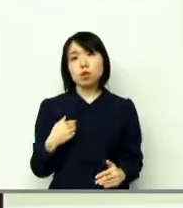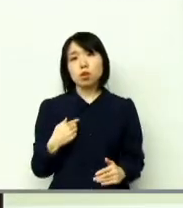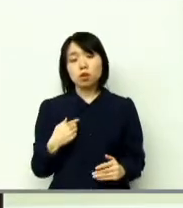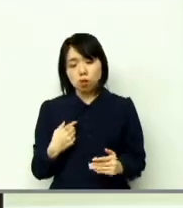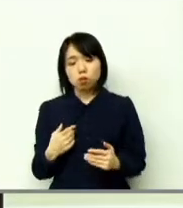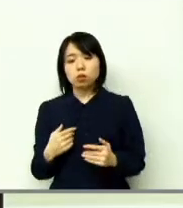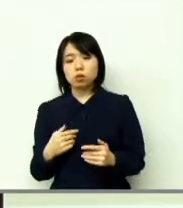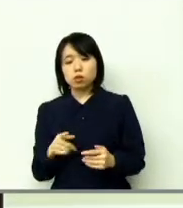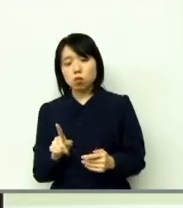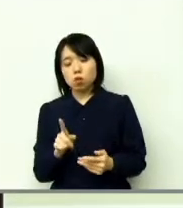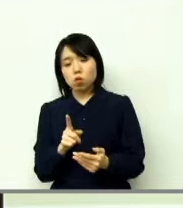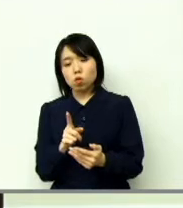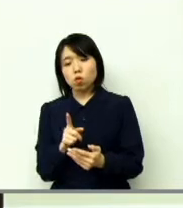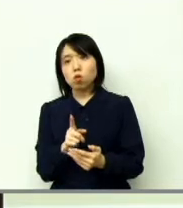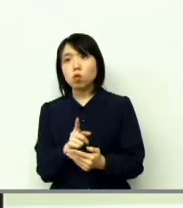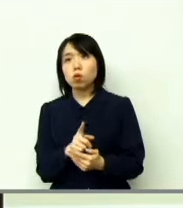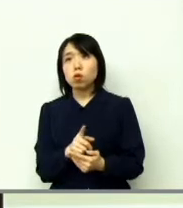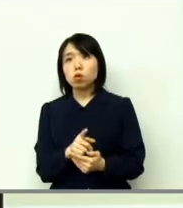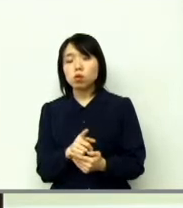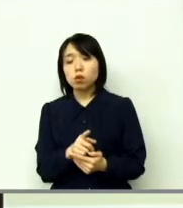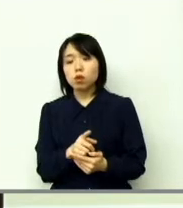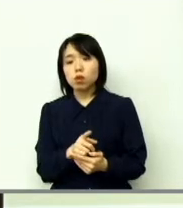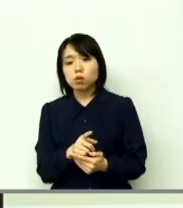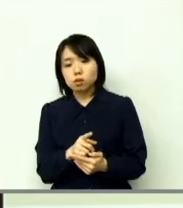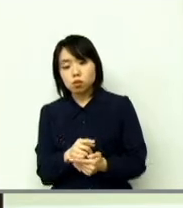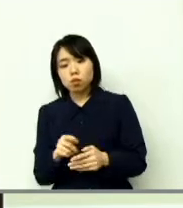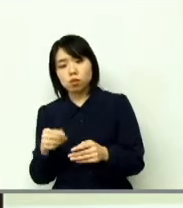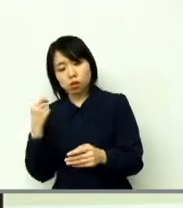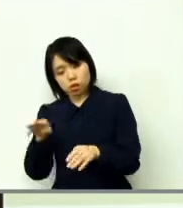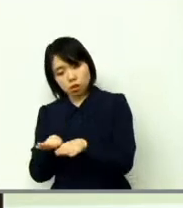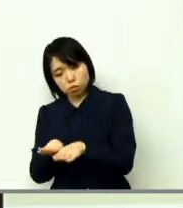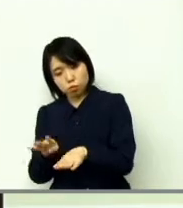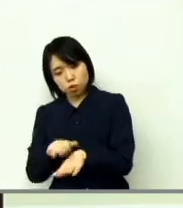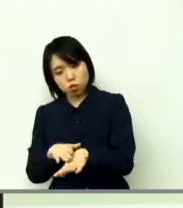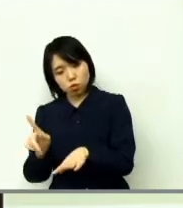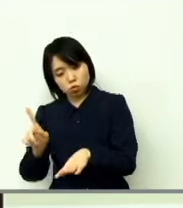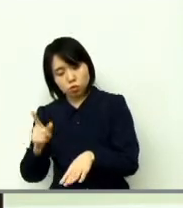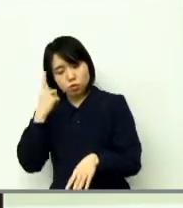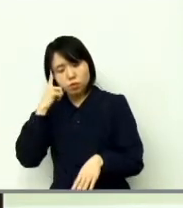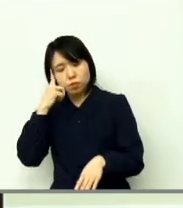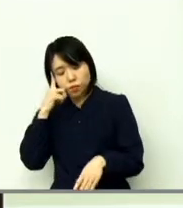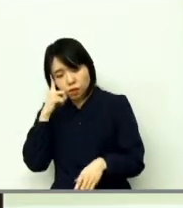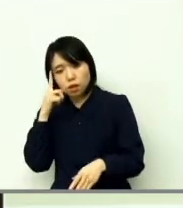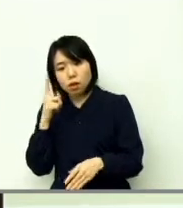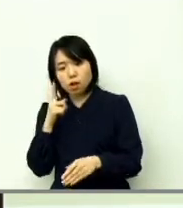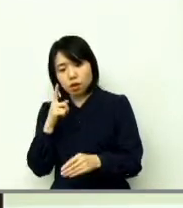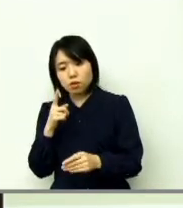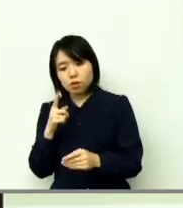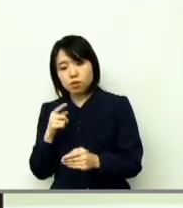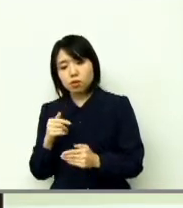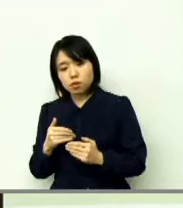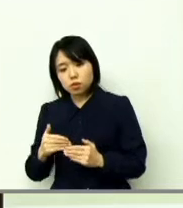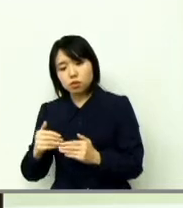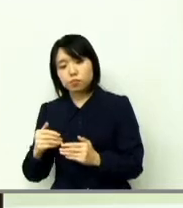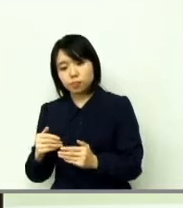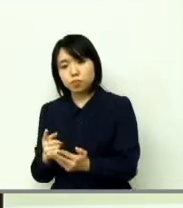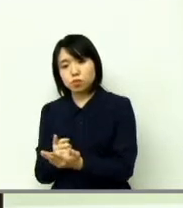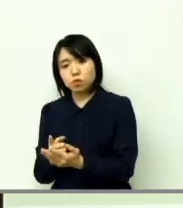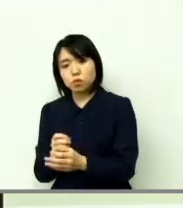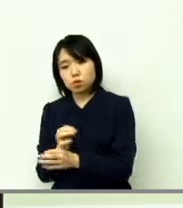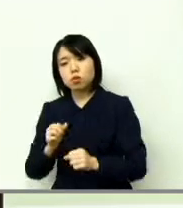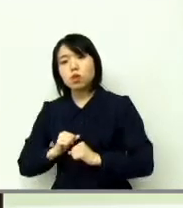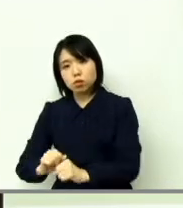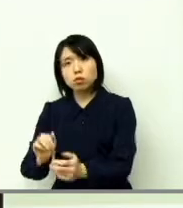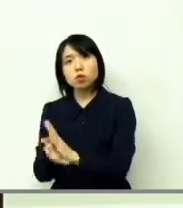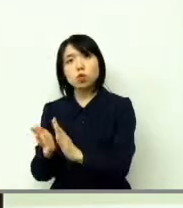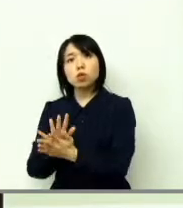ったところも意識した形で幼稚園運営をしていきたいという幼稚園にはそういった対応も